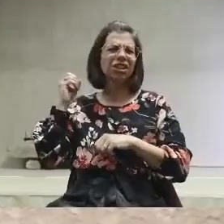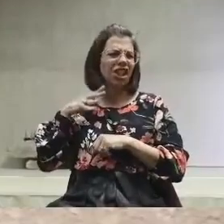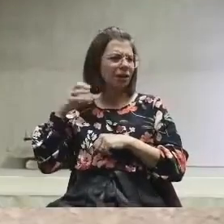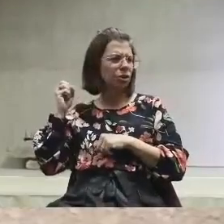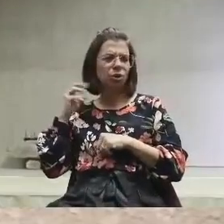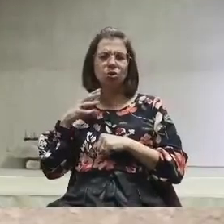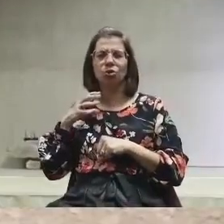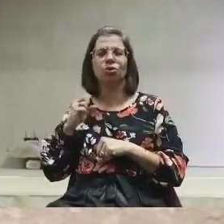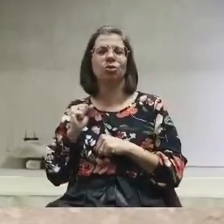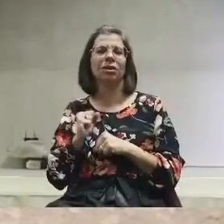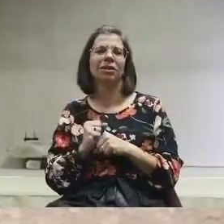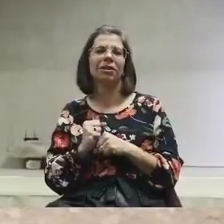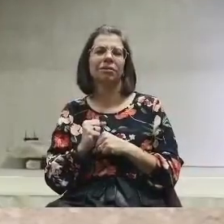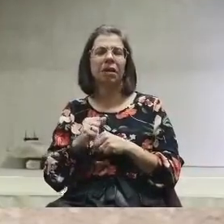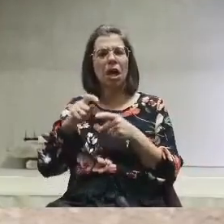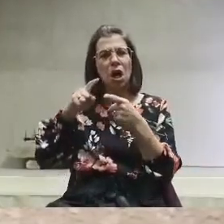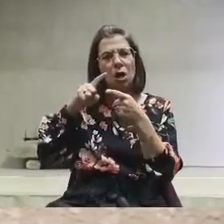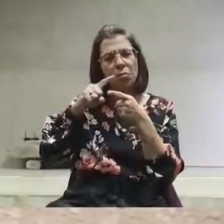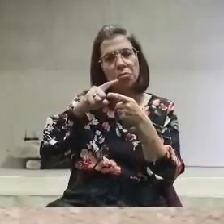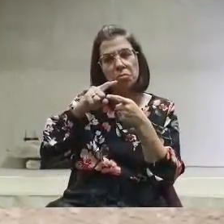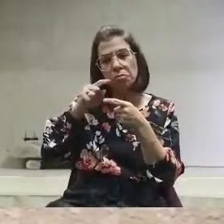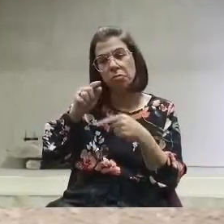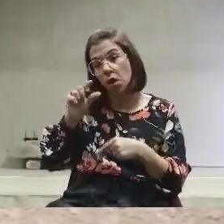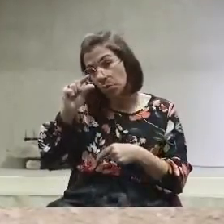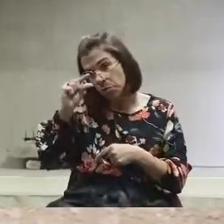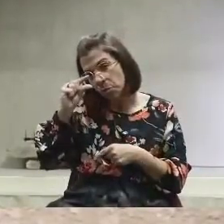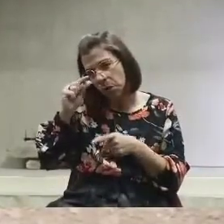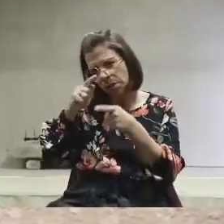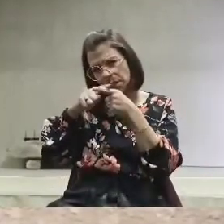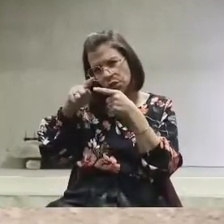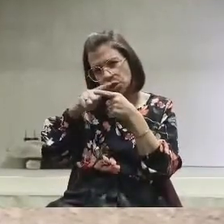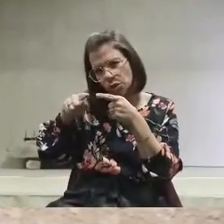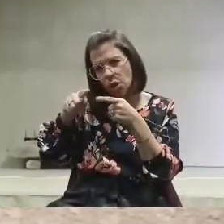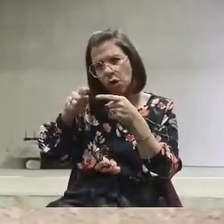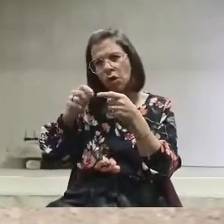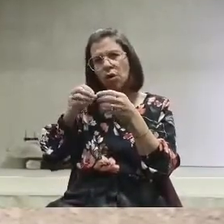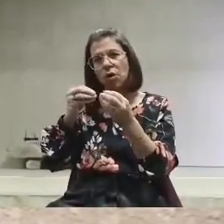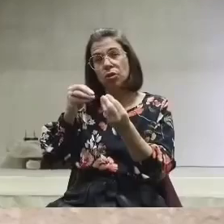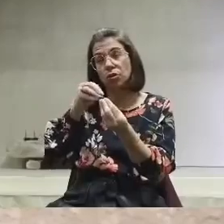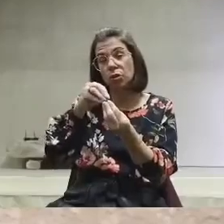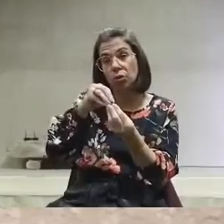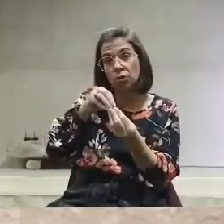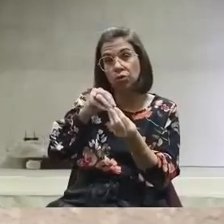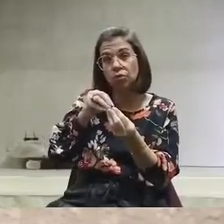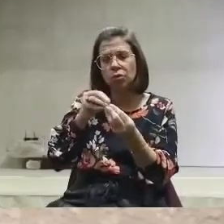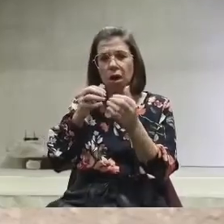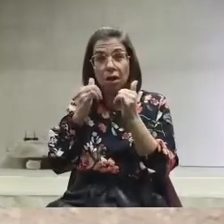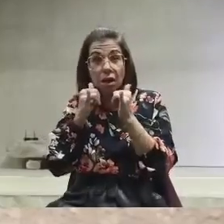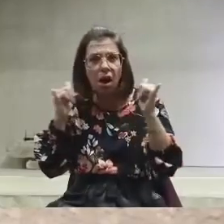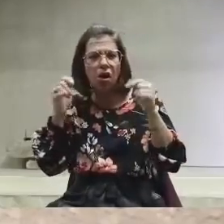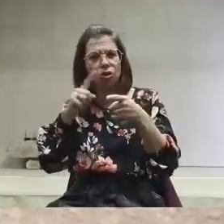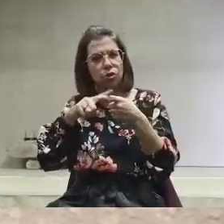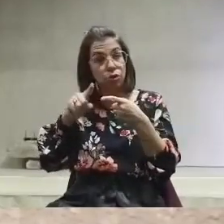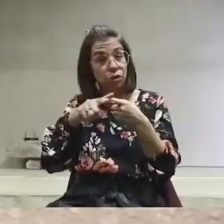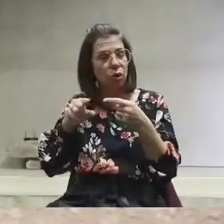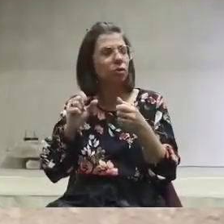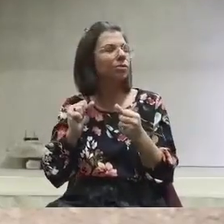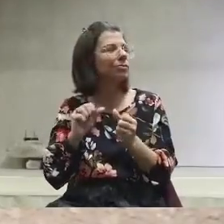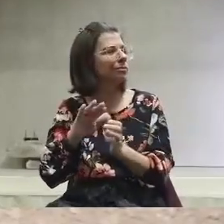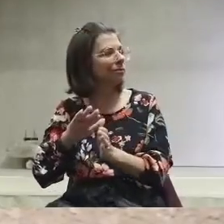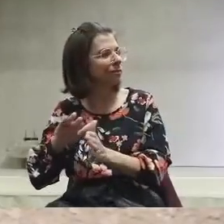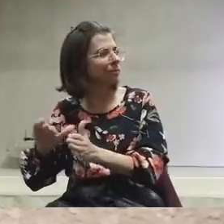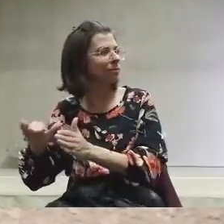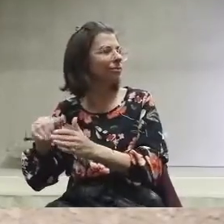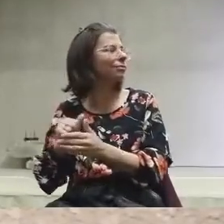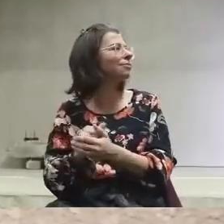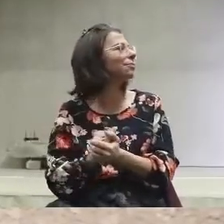choses. Cette semaine, je ne sais pas pour ceux qui étaient là mardi à la réunion de prière, j'ai eu la joie c'était un coup de